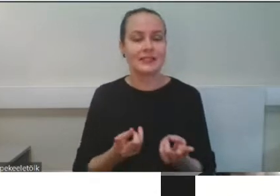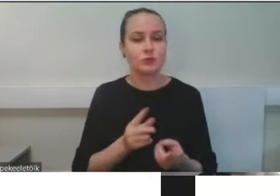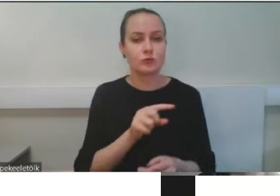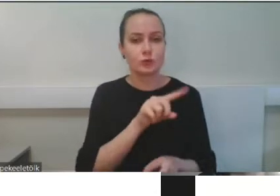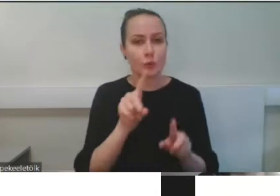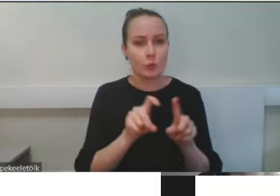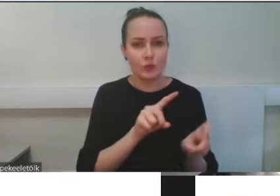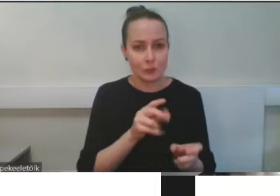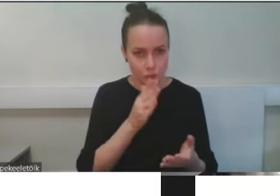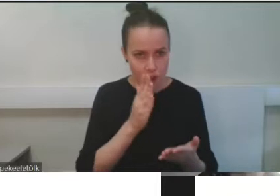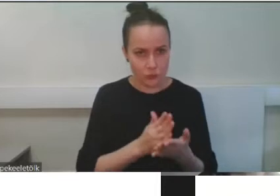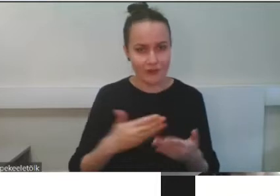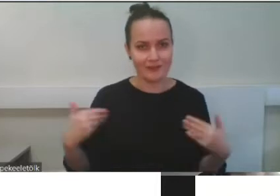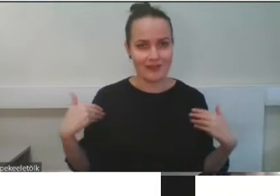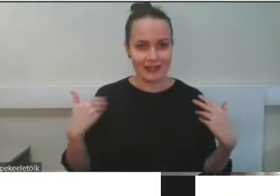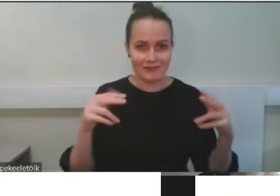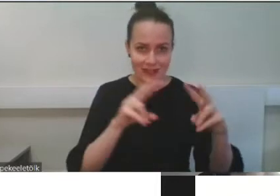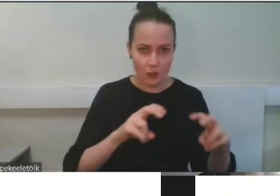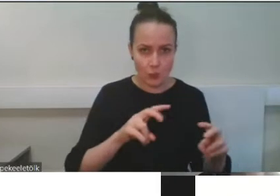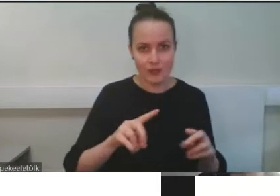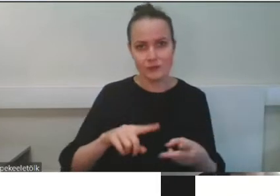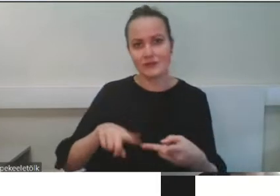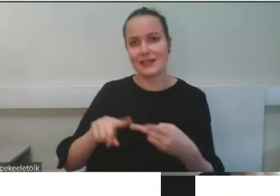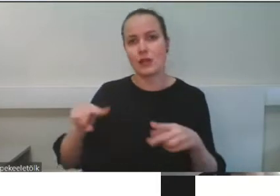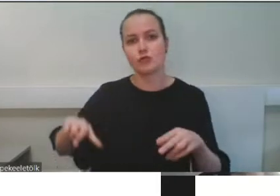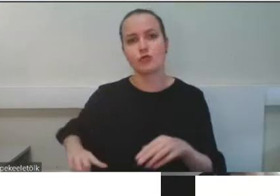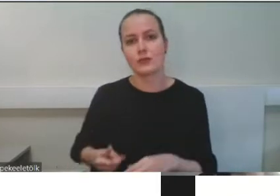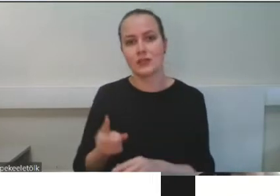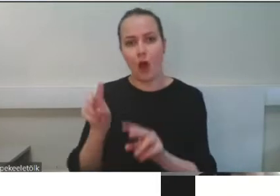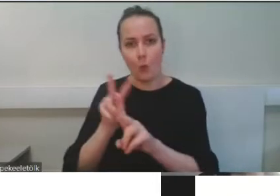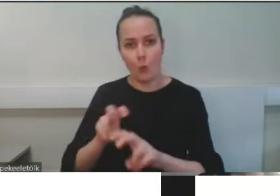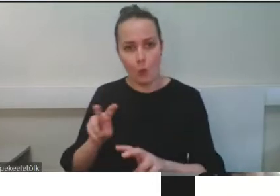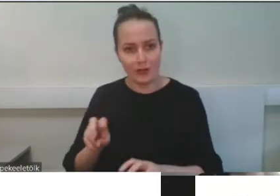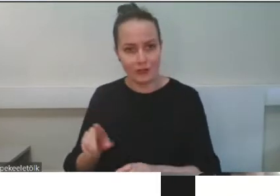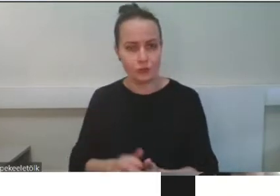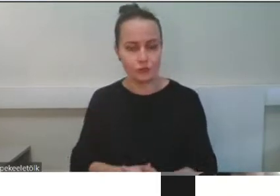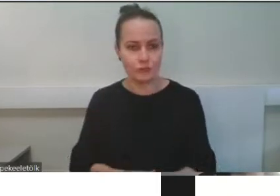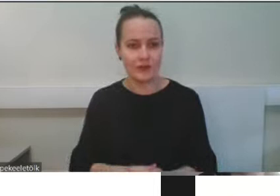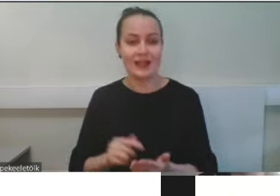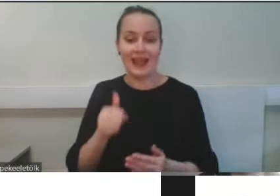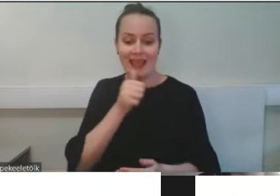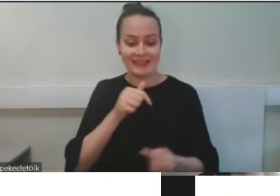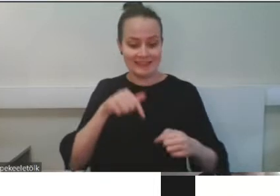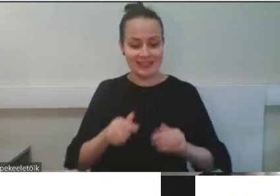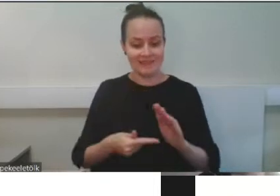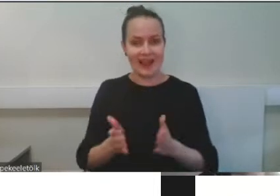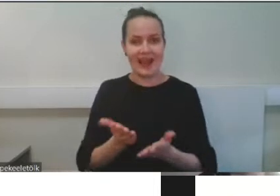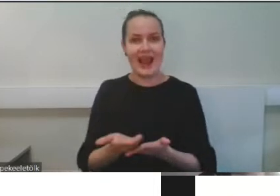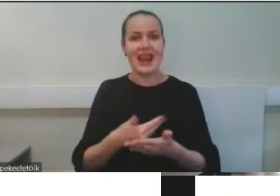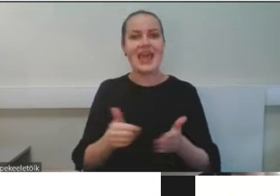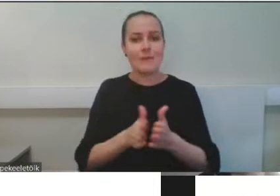Siis teine, kuidas defineeritakse, on siis pikaajalise haiguse või terviseprobleemi olemasolu.